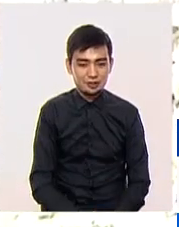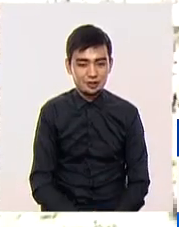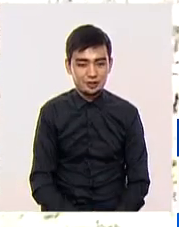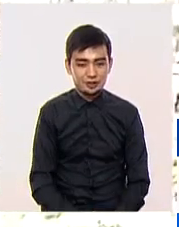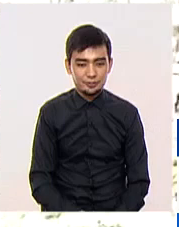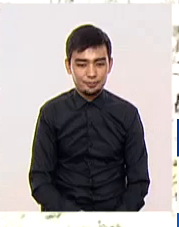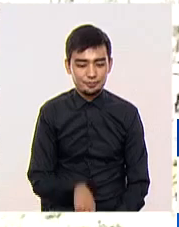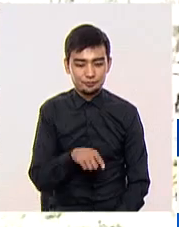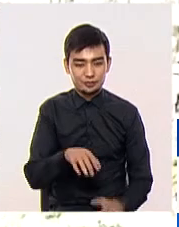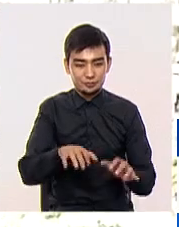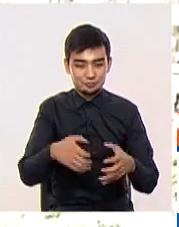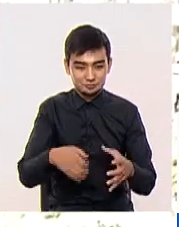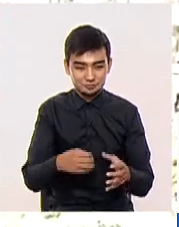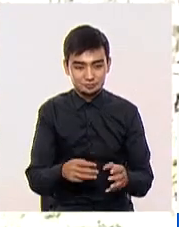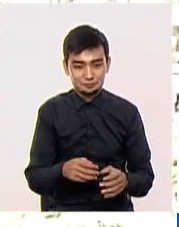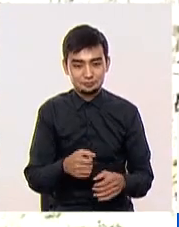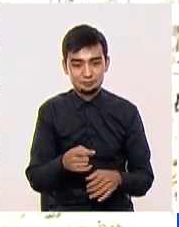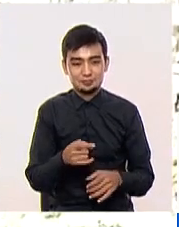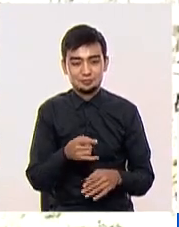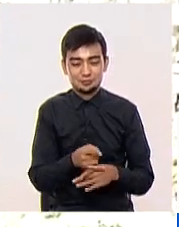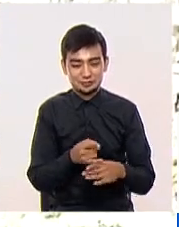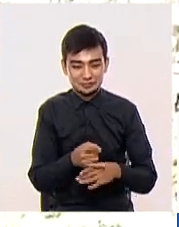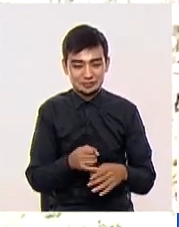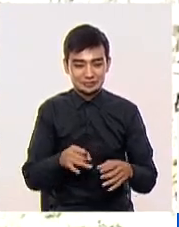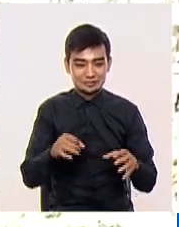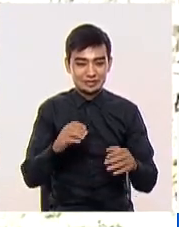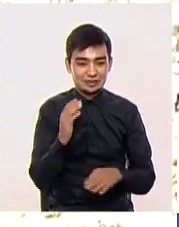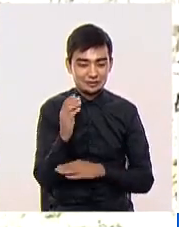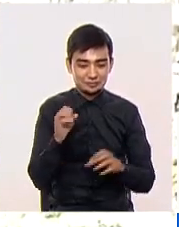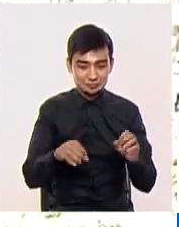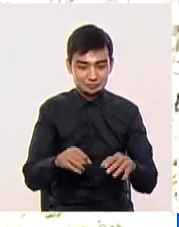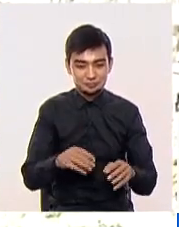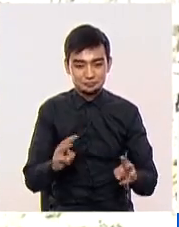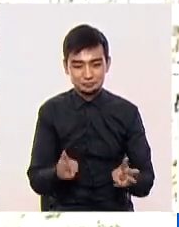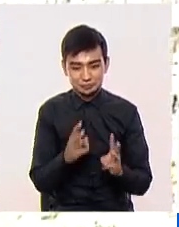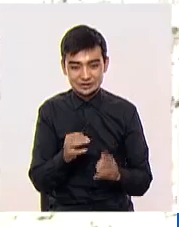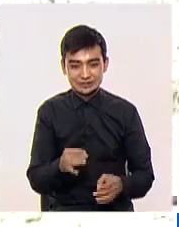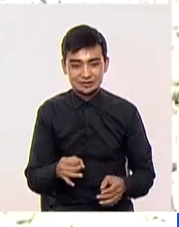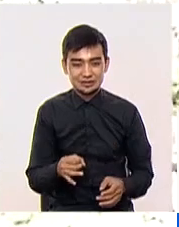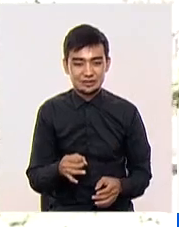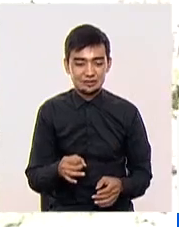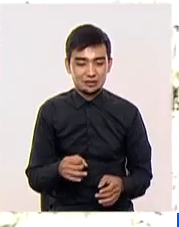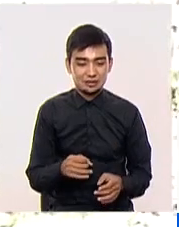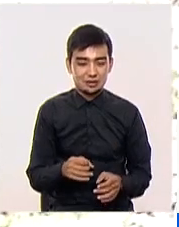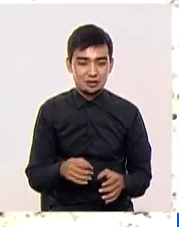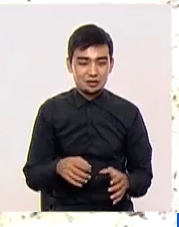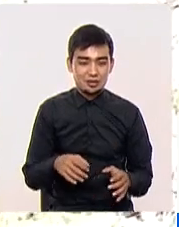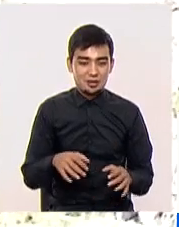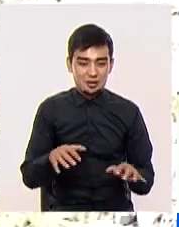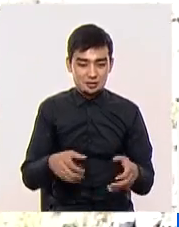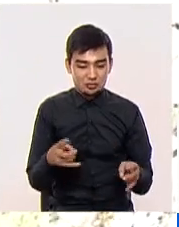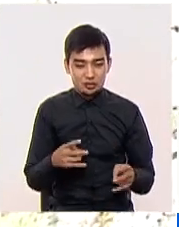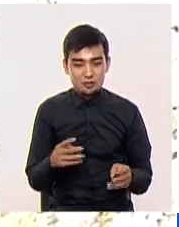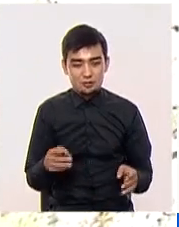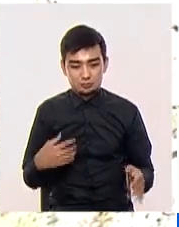траншеи, горящие бревна распилили, закатили в траншеи, окопали все. Распространения нет, пожар